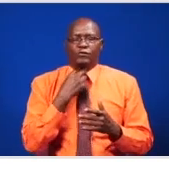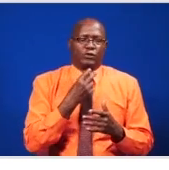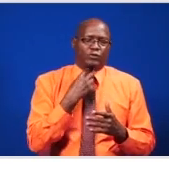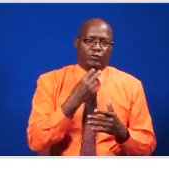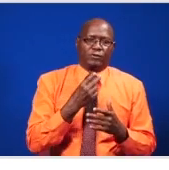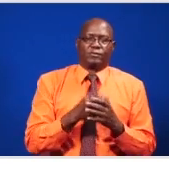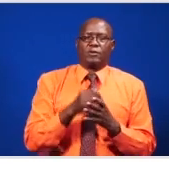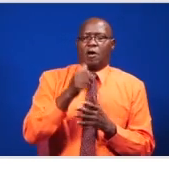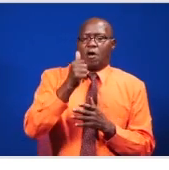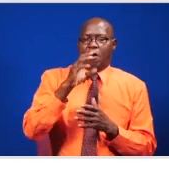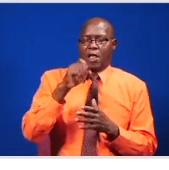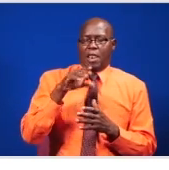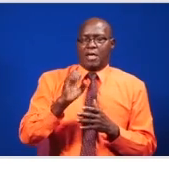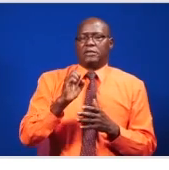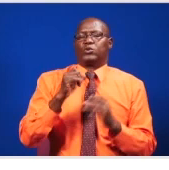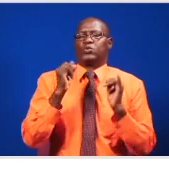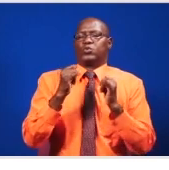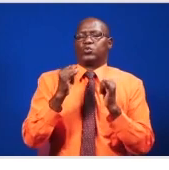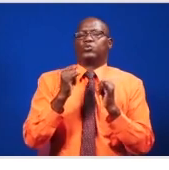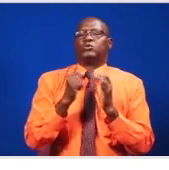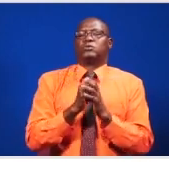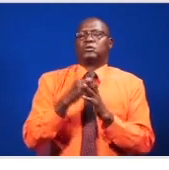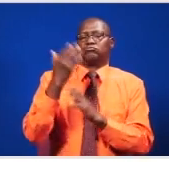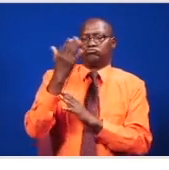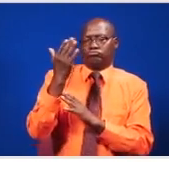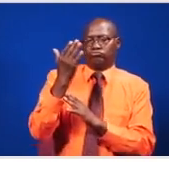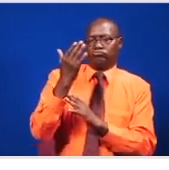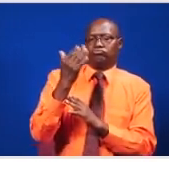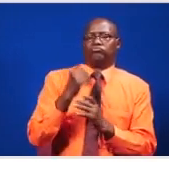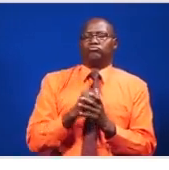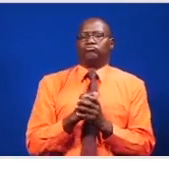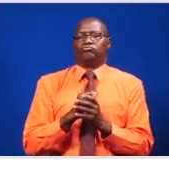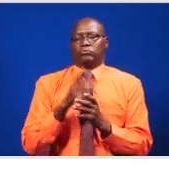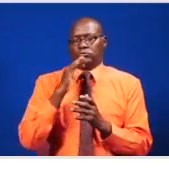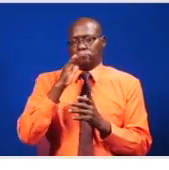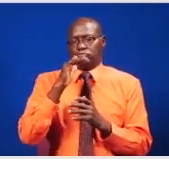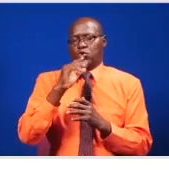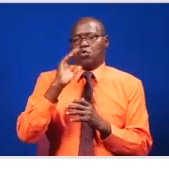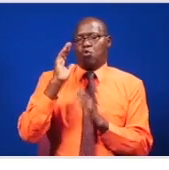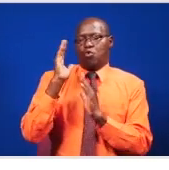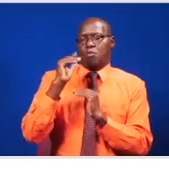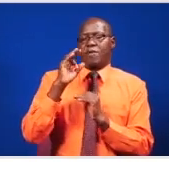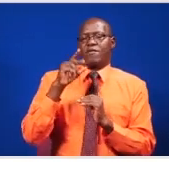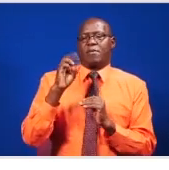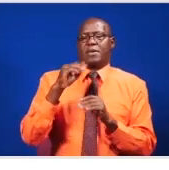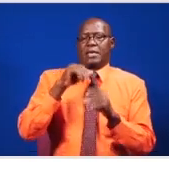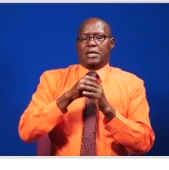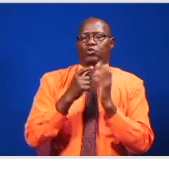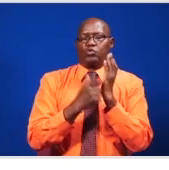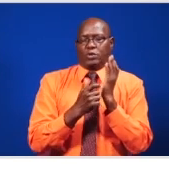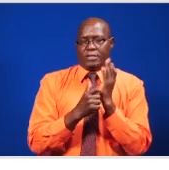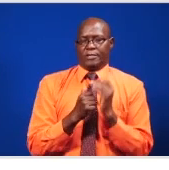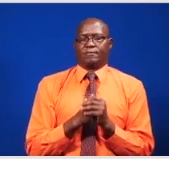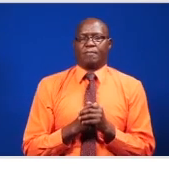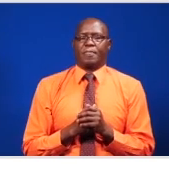Alice Diana is a news presenter at Hope FM. She's about to go live for 2 p.m. bulletin in Swahili. Radio imeweza kunipa